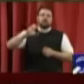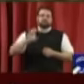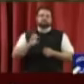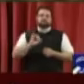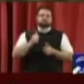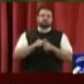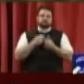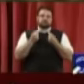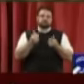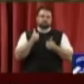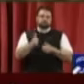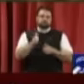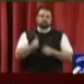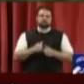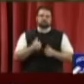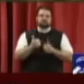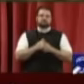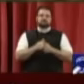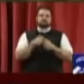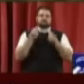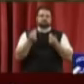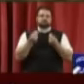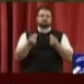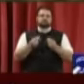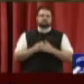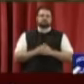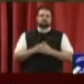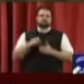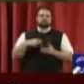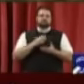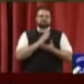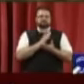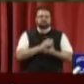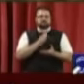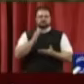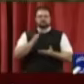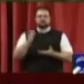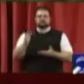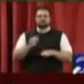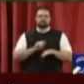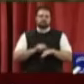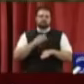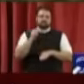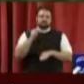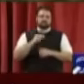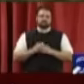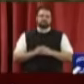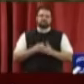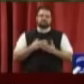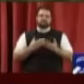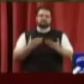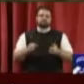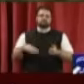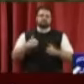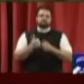prieten bun? Prietenul bun e ca... foarte rari. Sunt foarte rari. A, imediat vorbim. De ce e prieten bun?